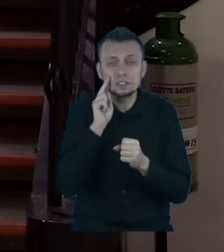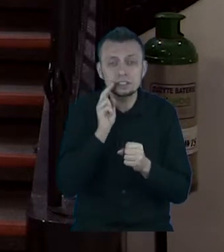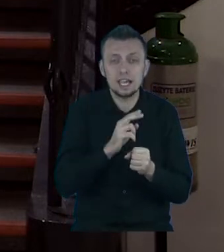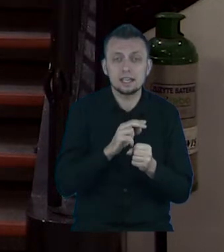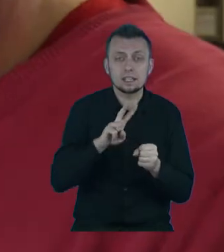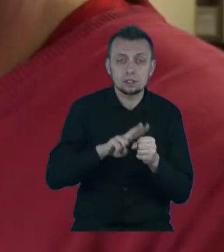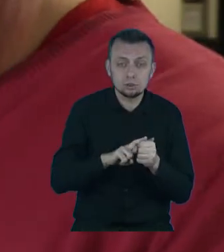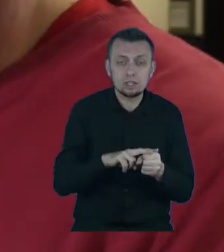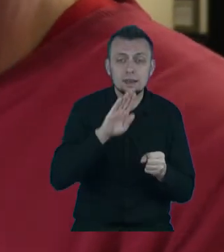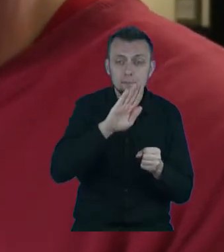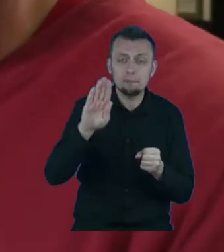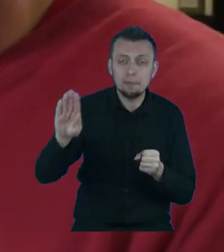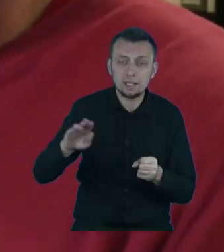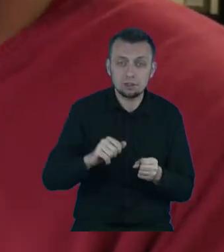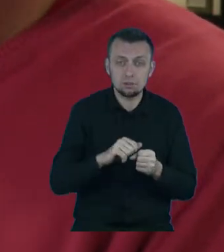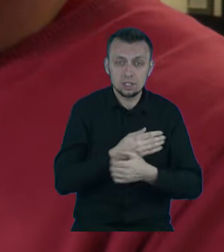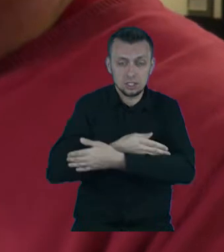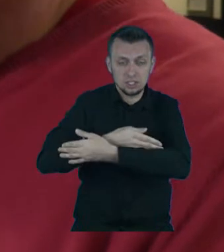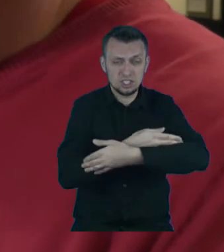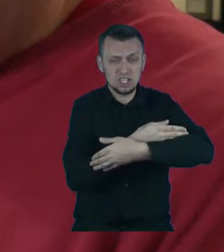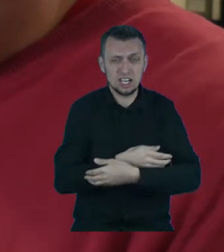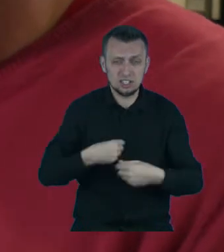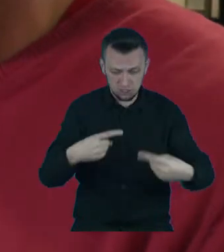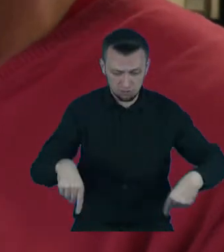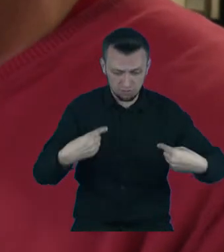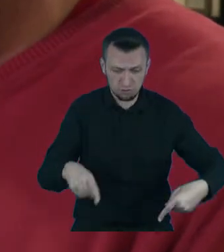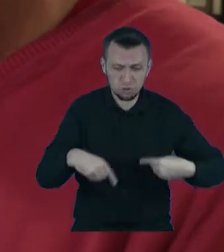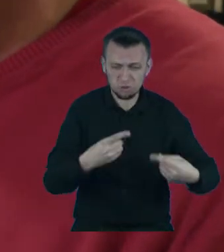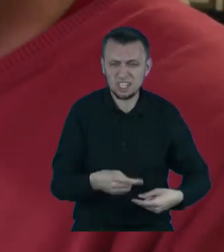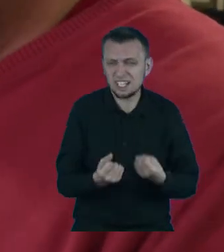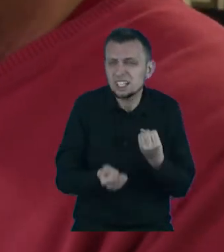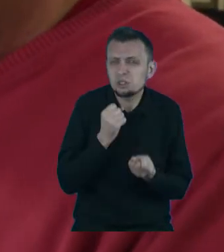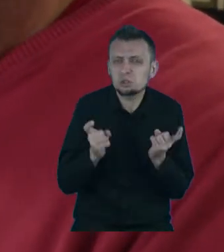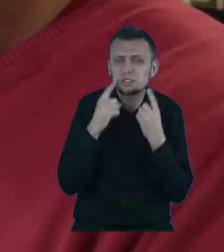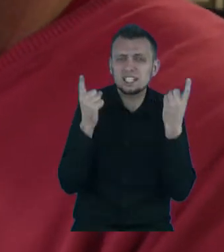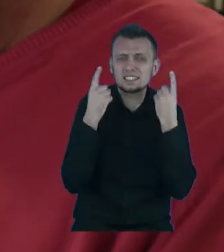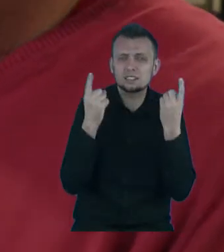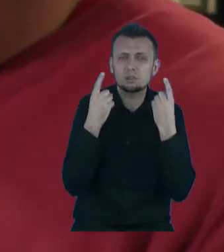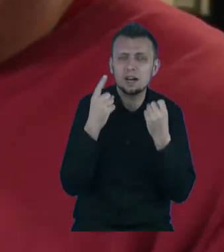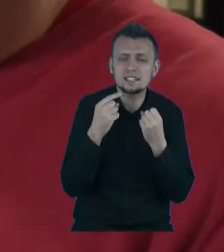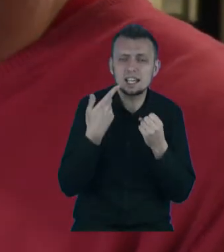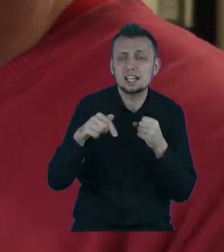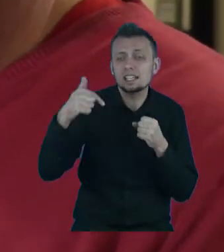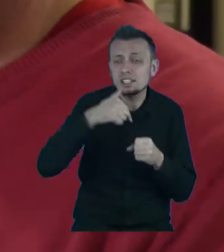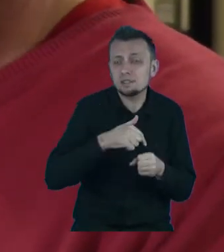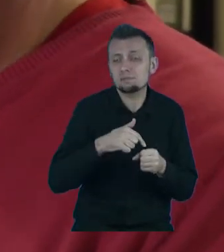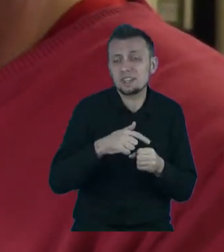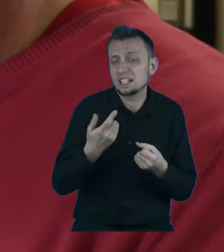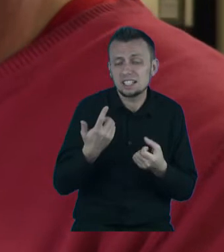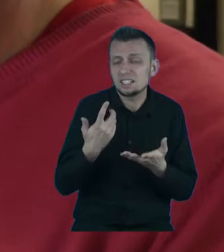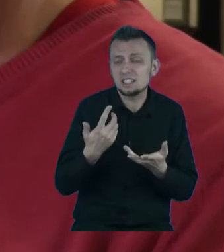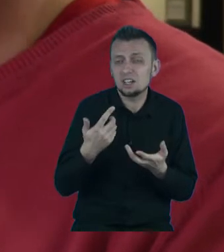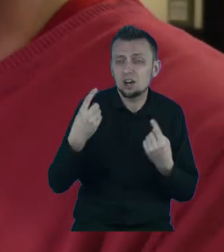się po naszym mieście. Dlatego ten pomysł, to nie musi być osoba w funkcji pełnomocnika. To musi być osoba, która po prostu